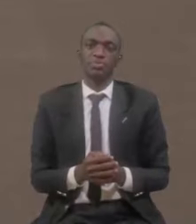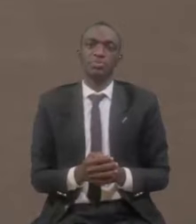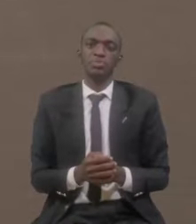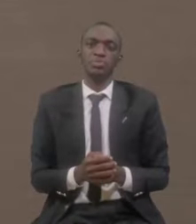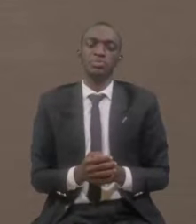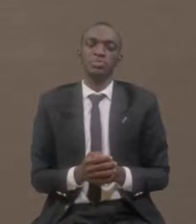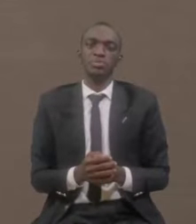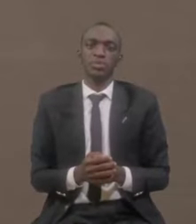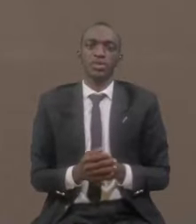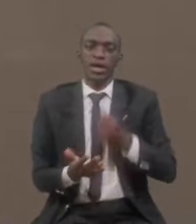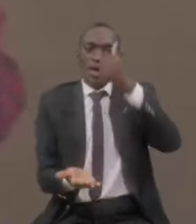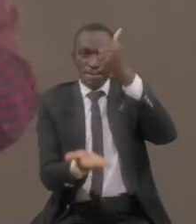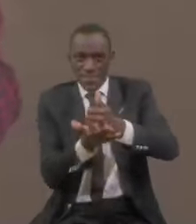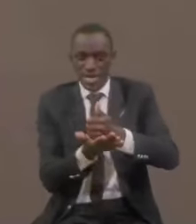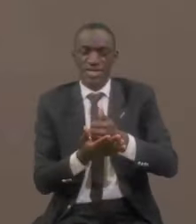Amen.